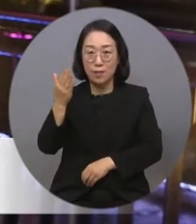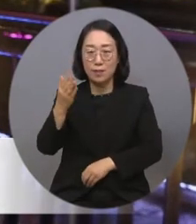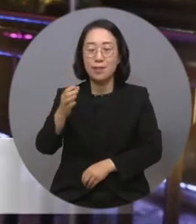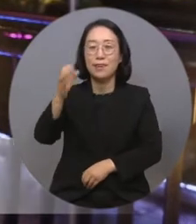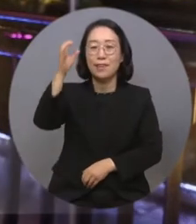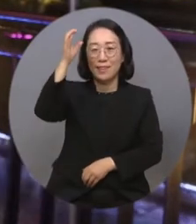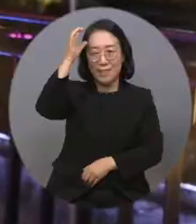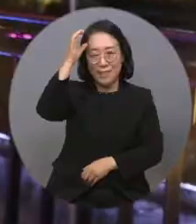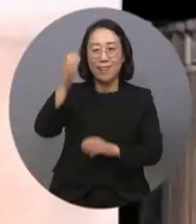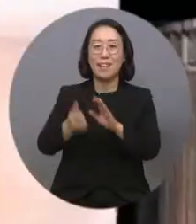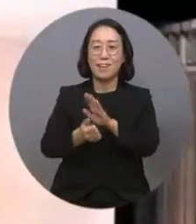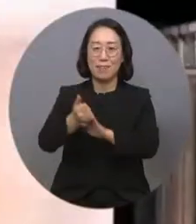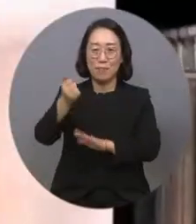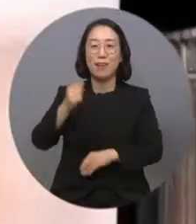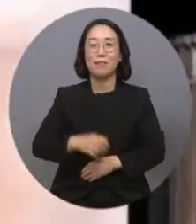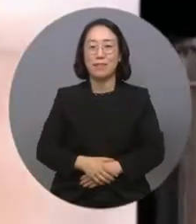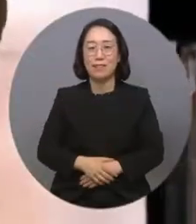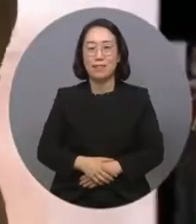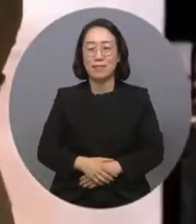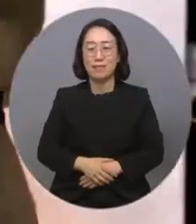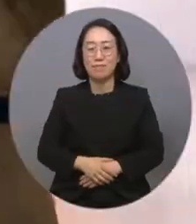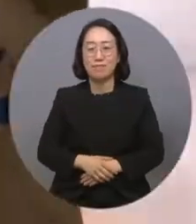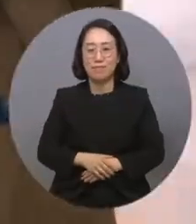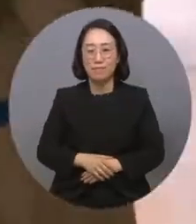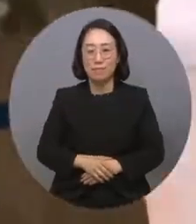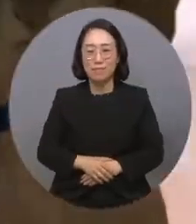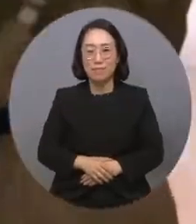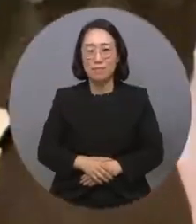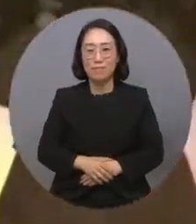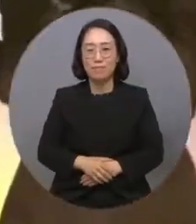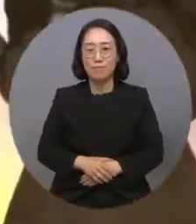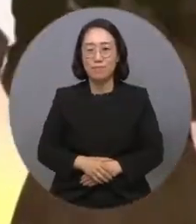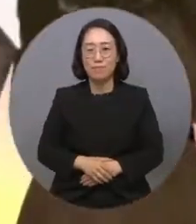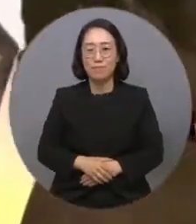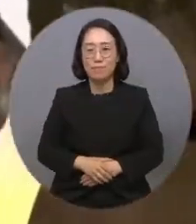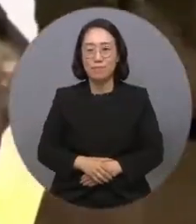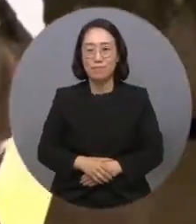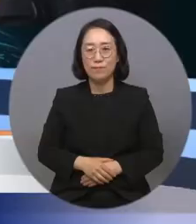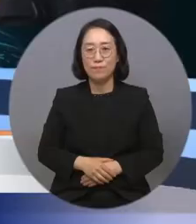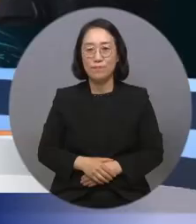되기를 희망합니다. 복지TV 경기방송 권용찬입니다.